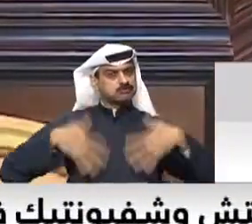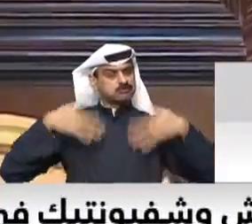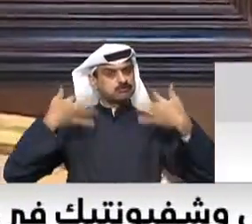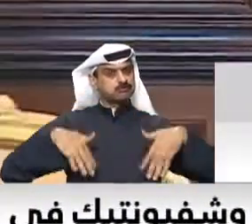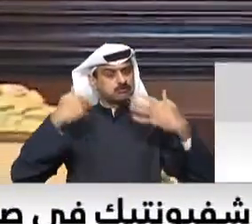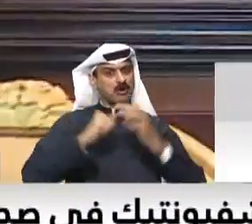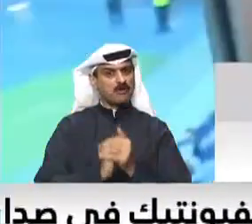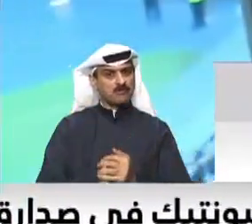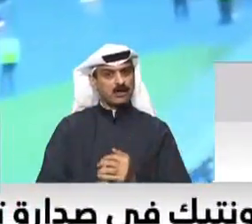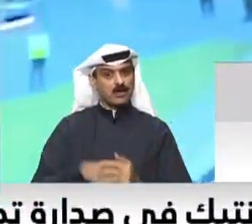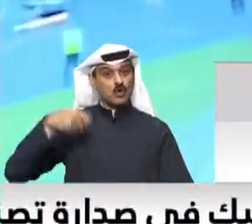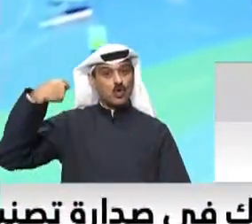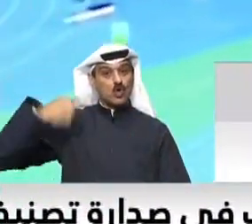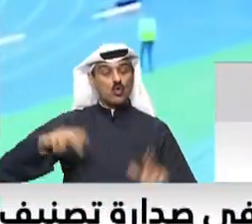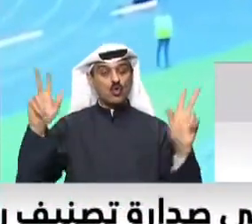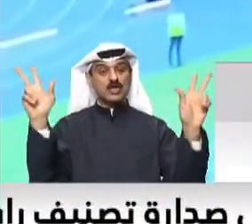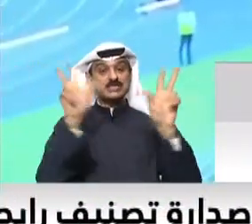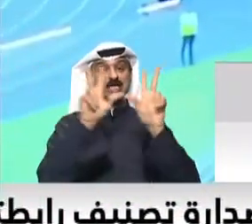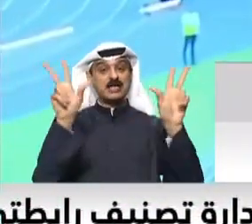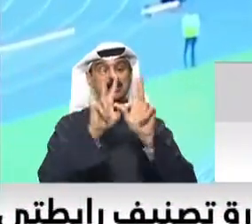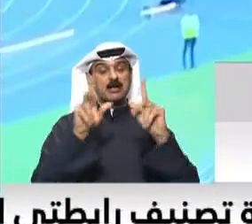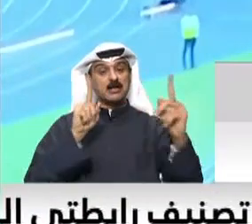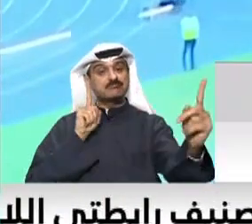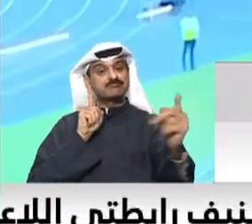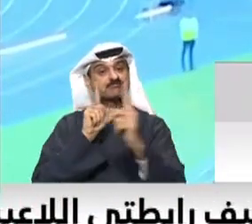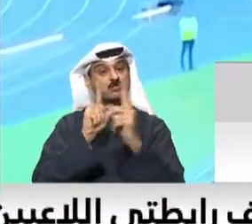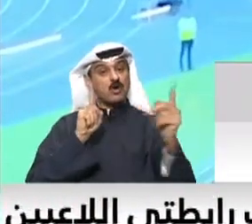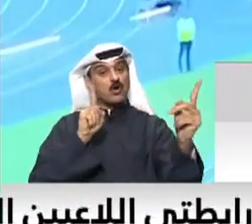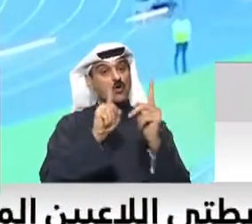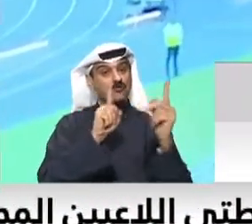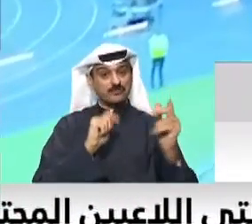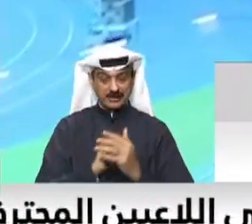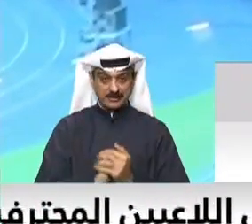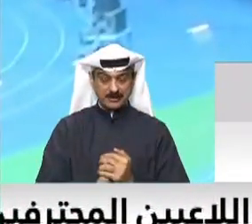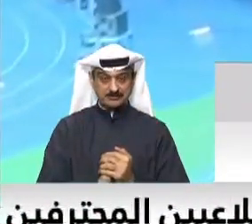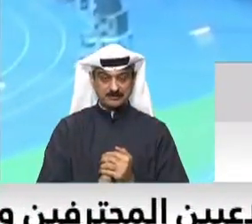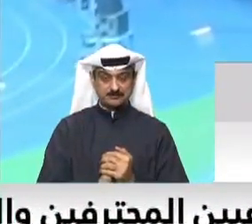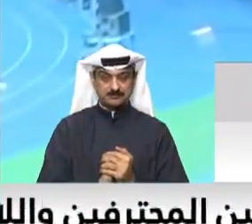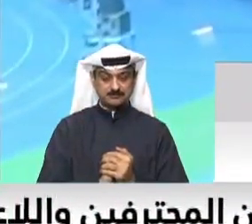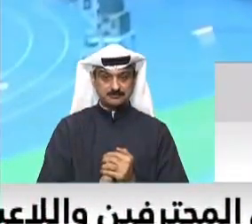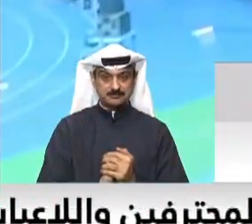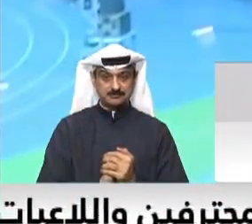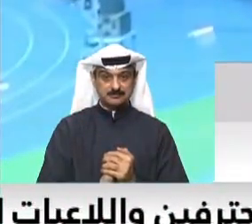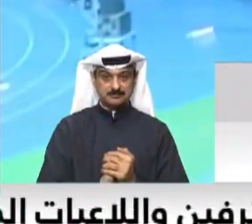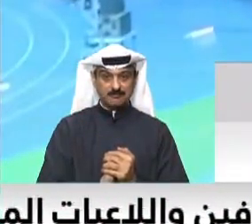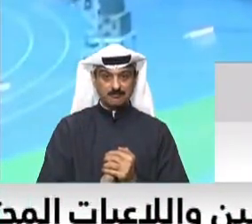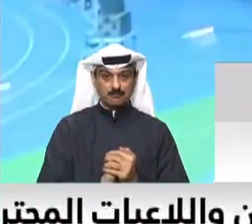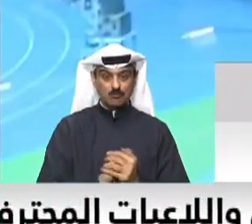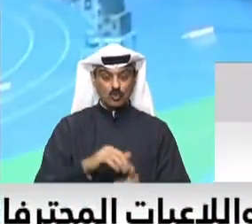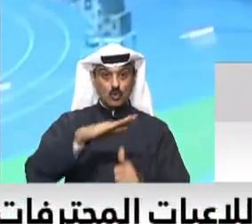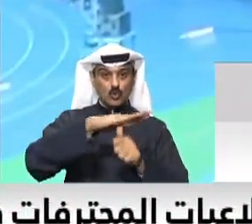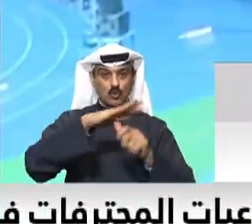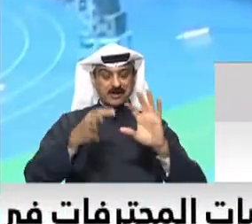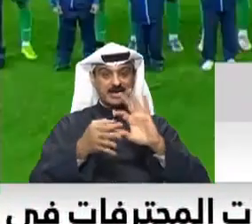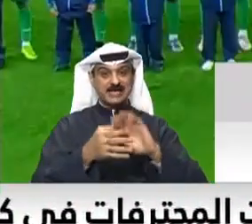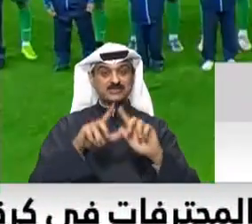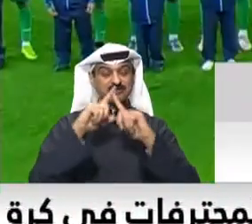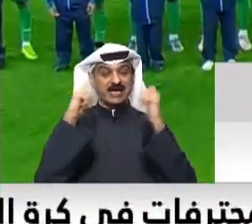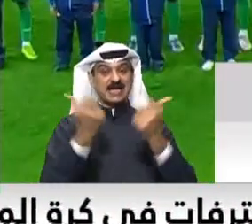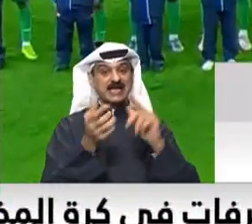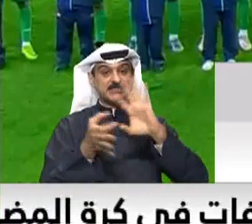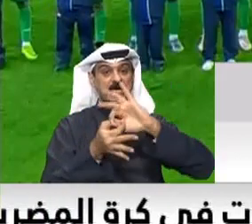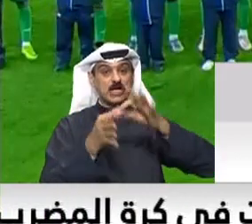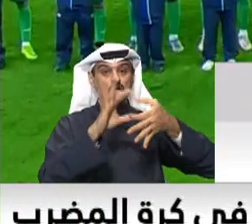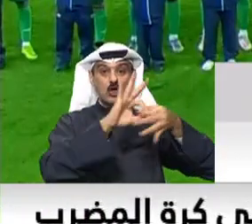من قبل معالي وزير الإعلام والثقافة وزير الدولة لشؤون الشباب عبد الرحمن بداح المطيري، ورئيس اللجنة الأولمبية الكويتية الشيخ